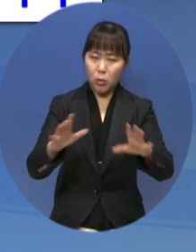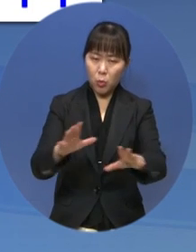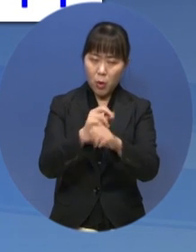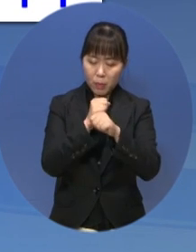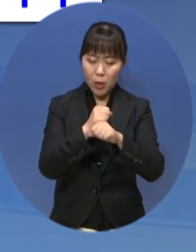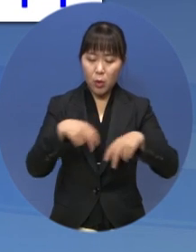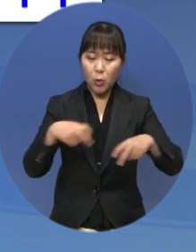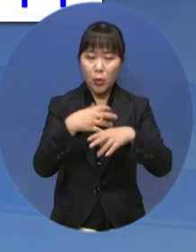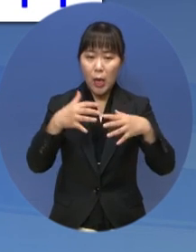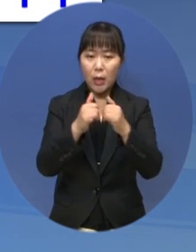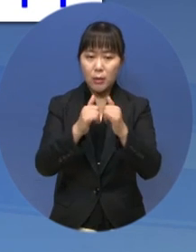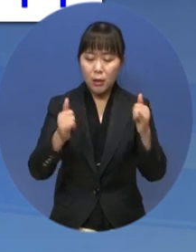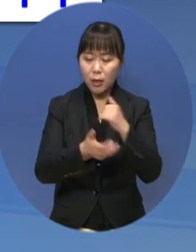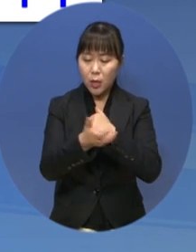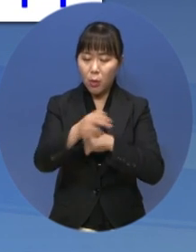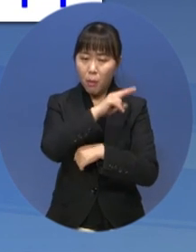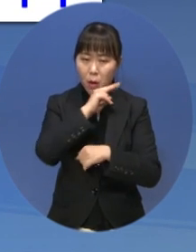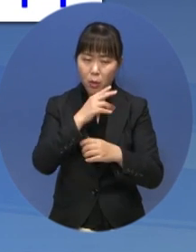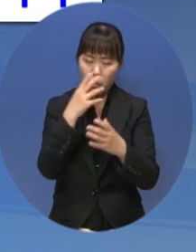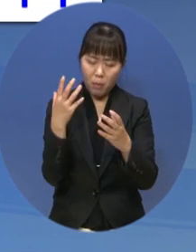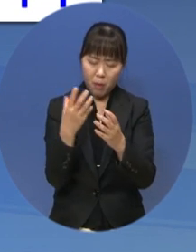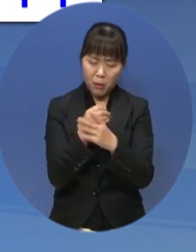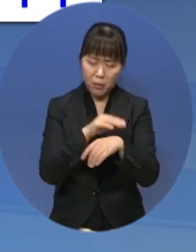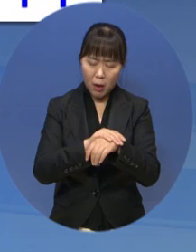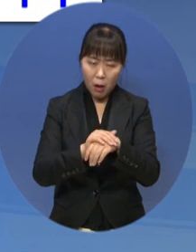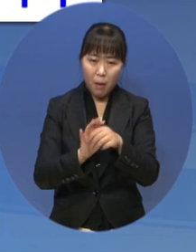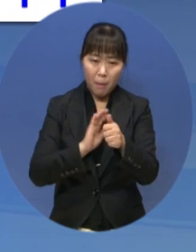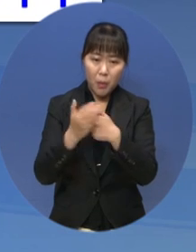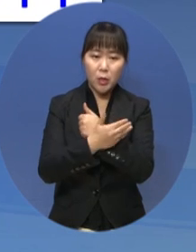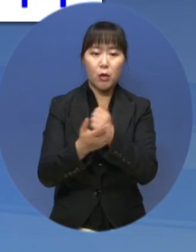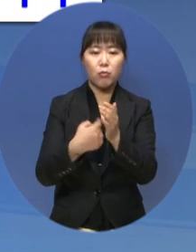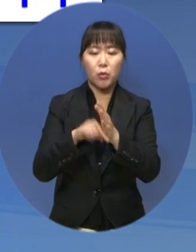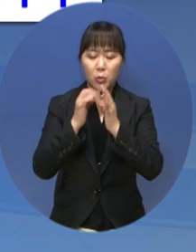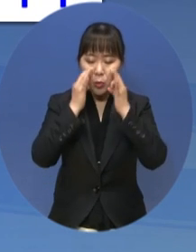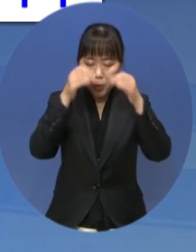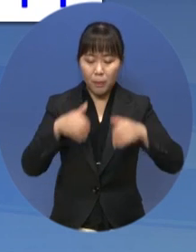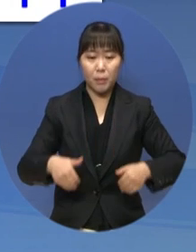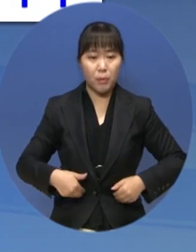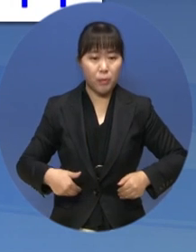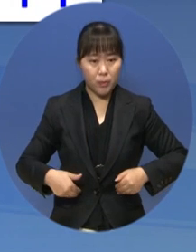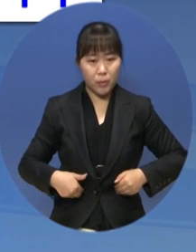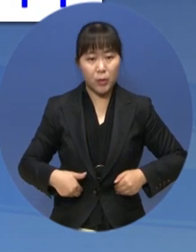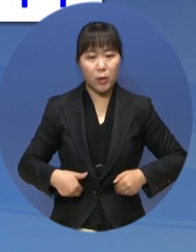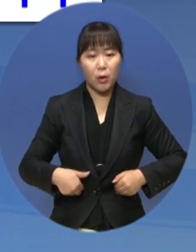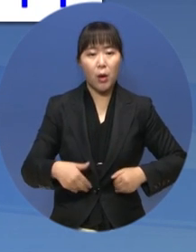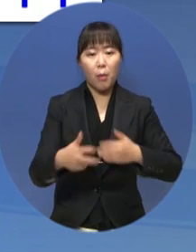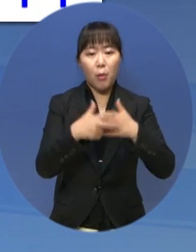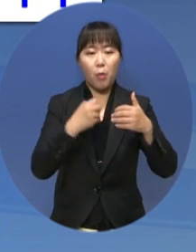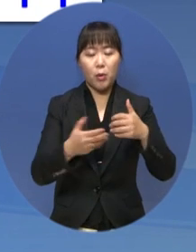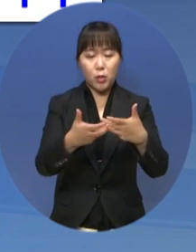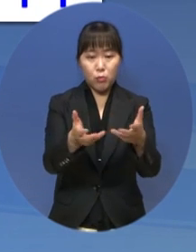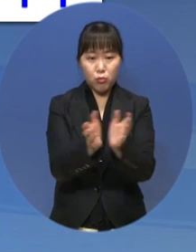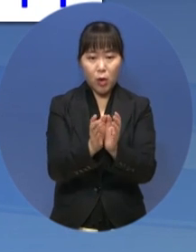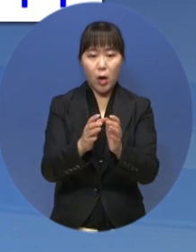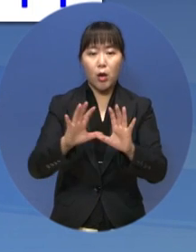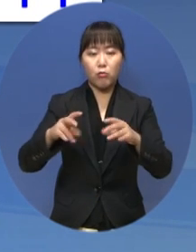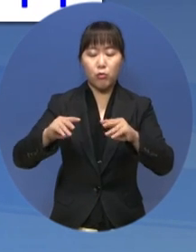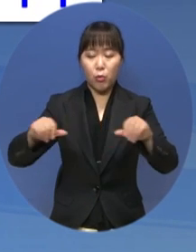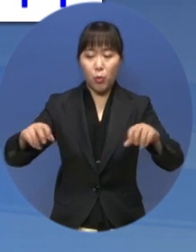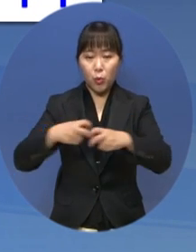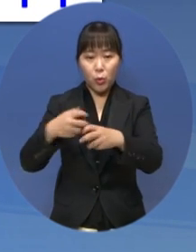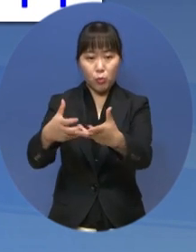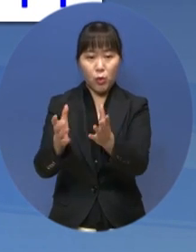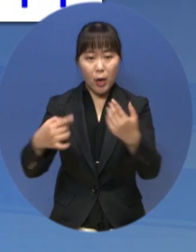통합해 교통약자들의 이동 편의가 원활하게 보장될 수 있도록 노력해야 한다며 보건복지부와 국토교통부와